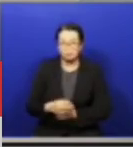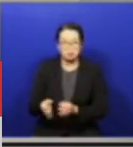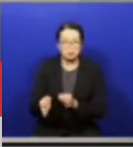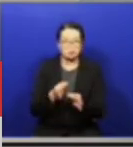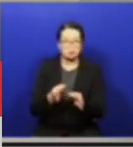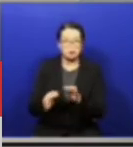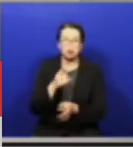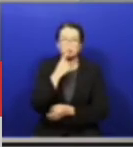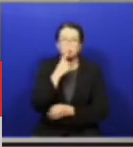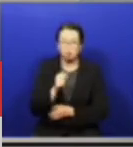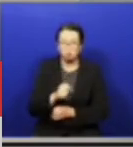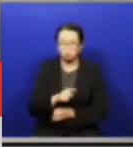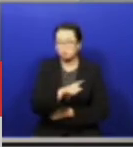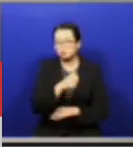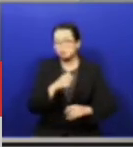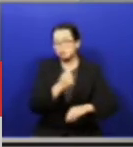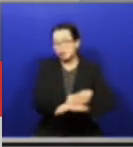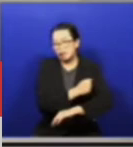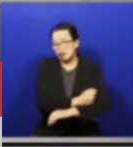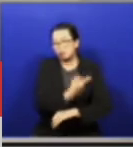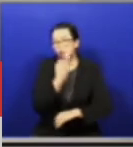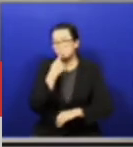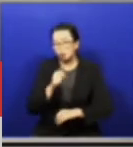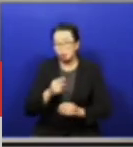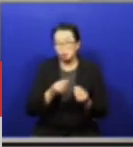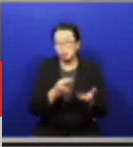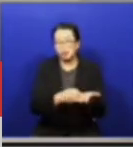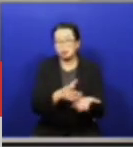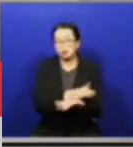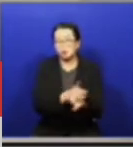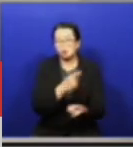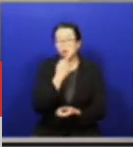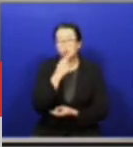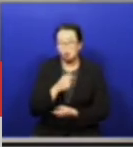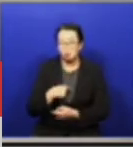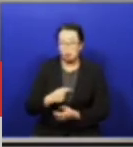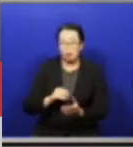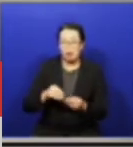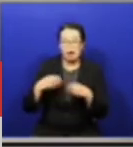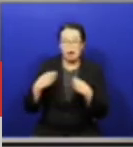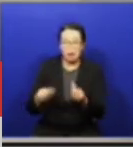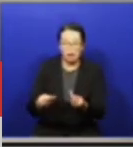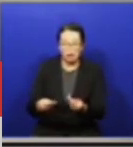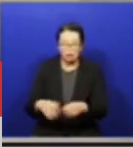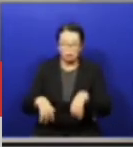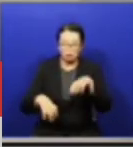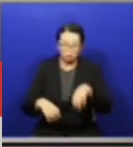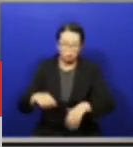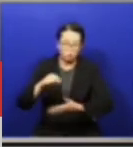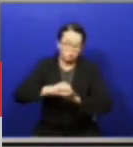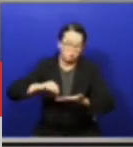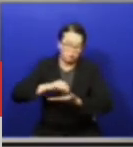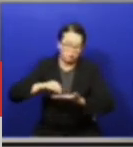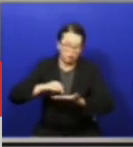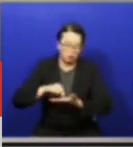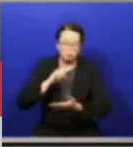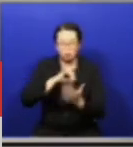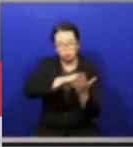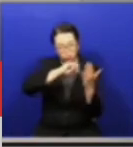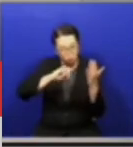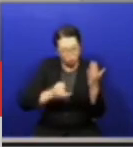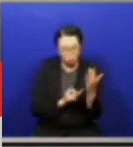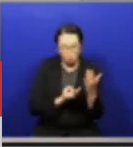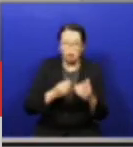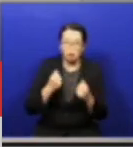ประธานครับเขาอธิบายบอกว่าให้เจ้าหน้าที่แต่ละจังหวัดมีรถโมบายพิเศษไปตั้งโต๊ะเขียนมือเพื่อจะกระจายไปแต่